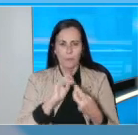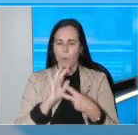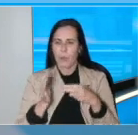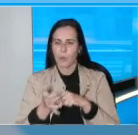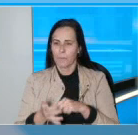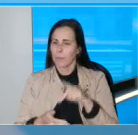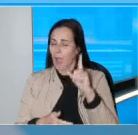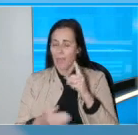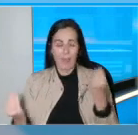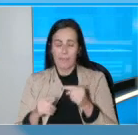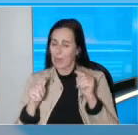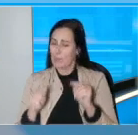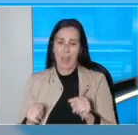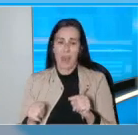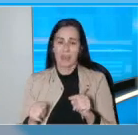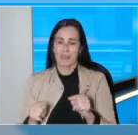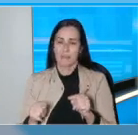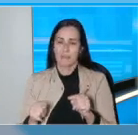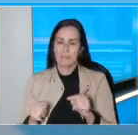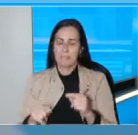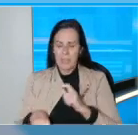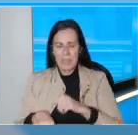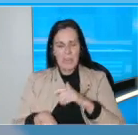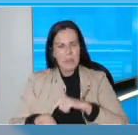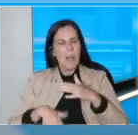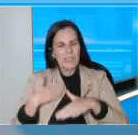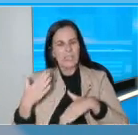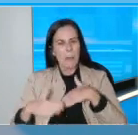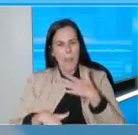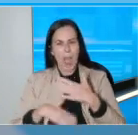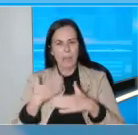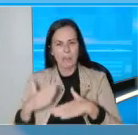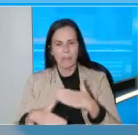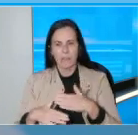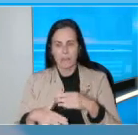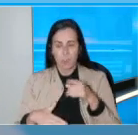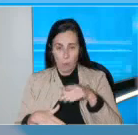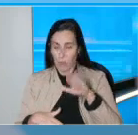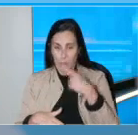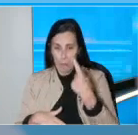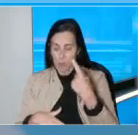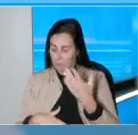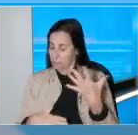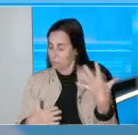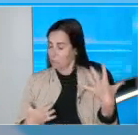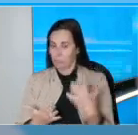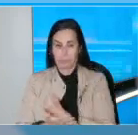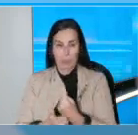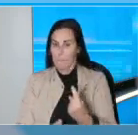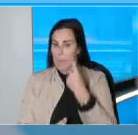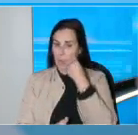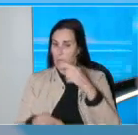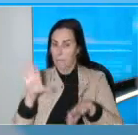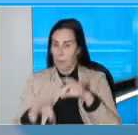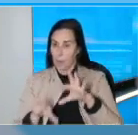פוליטיות, אבל הדברים הללו, ככל שחלף הזמן, והוא גם אגב זכה בהישג מאוד מאוד מרשים